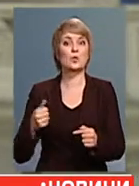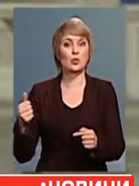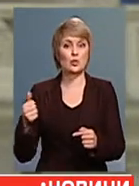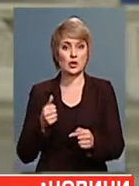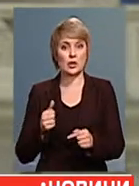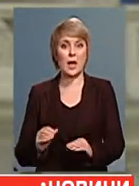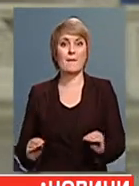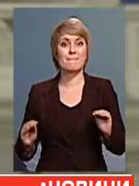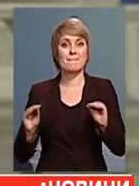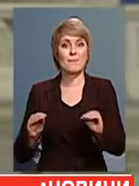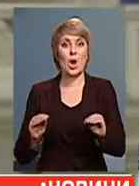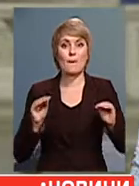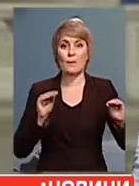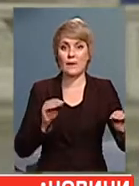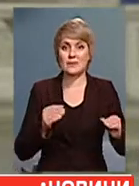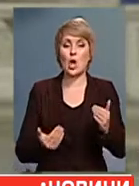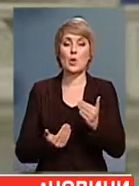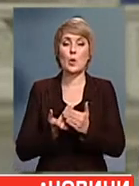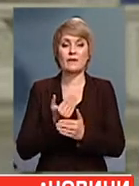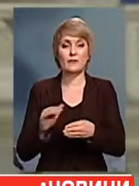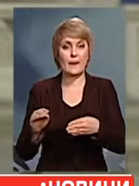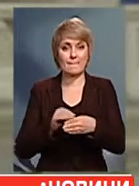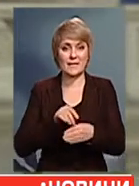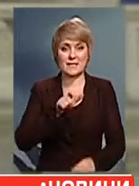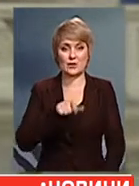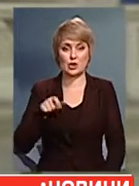вони поповняться іншими вже новими прізвищами.